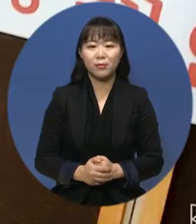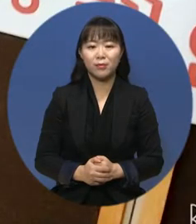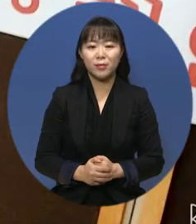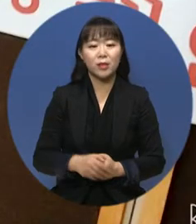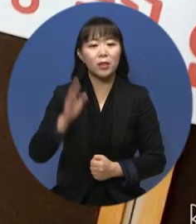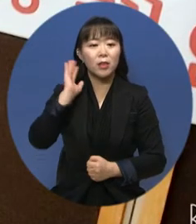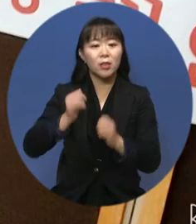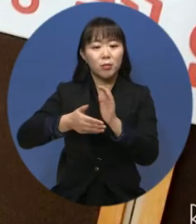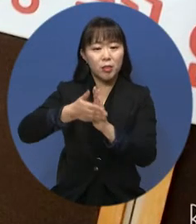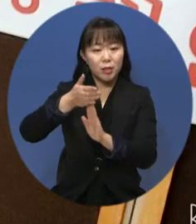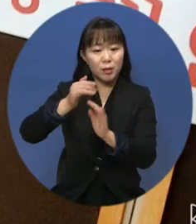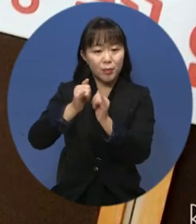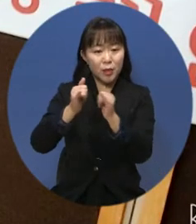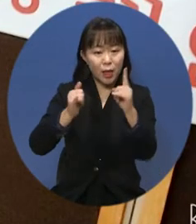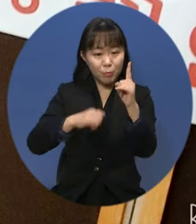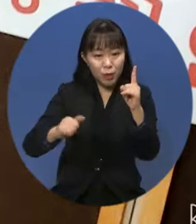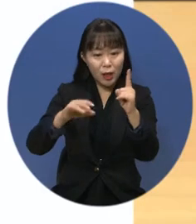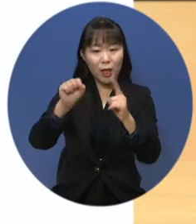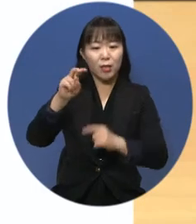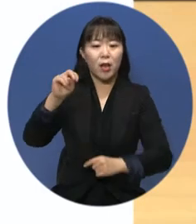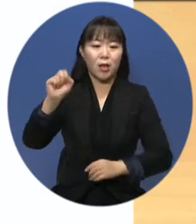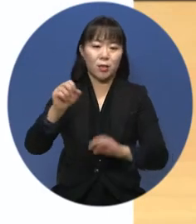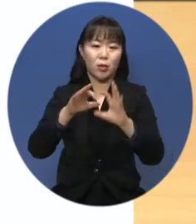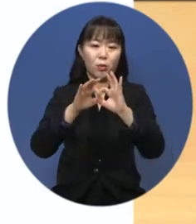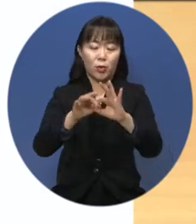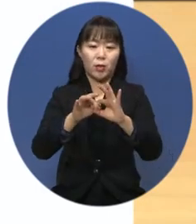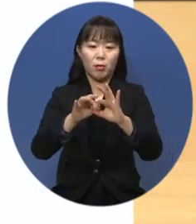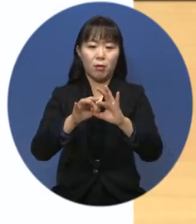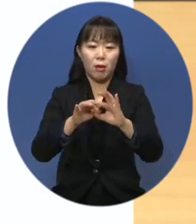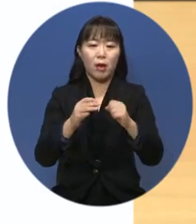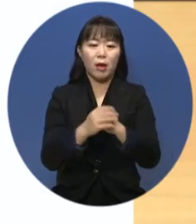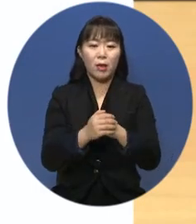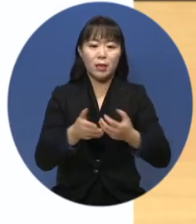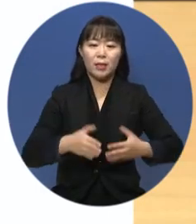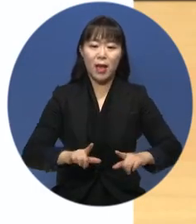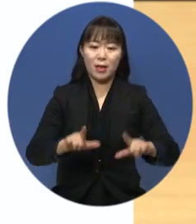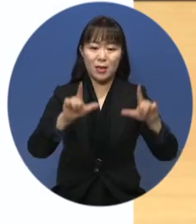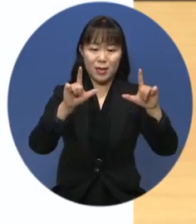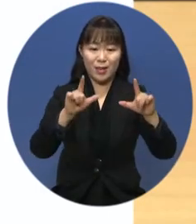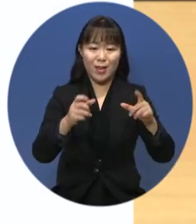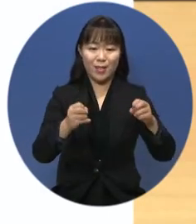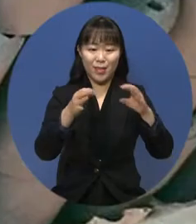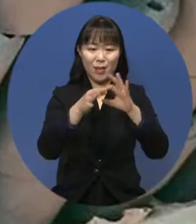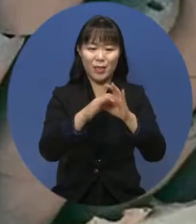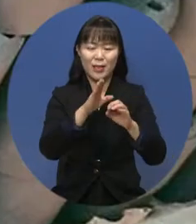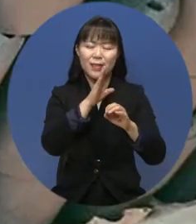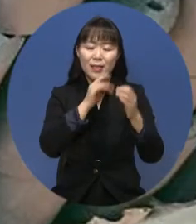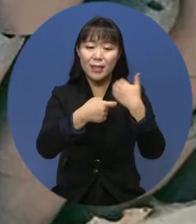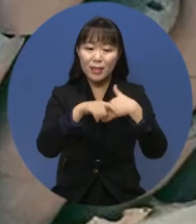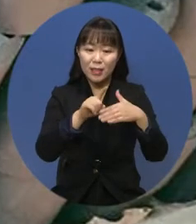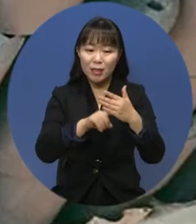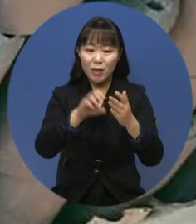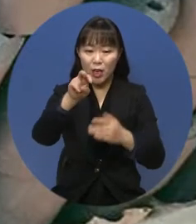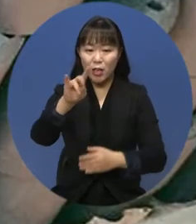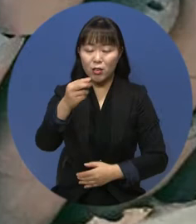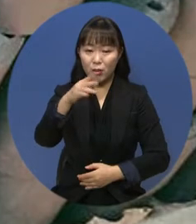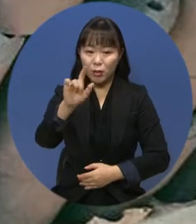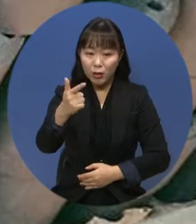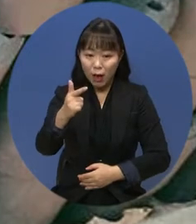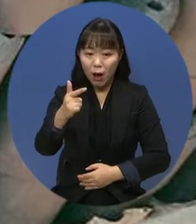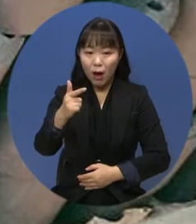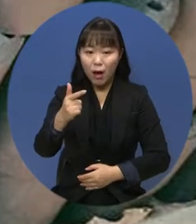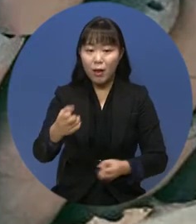의정부시의 1시민이 sns 를 통해 생일 이벤트로 시작한 진심 연탄 기부 에 시민 74명이